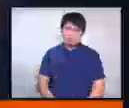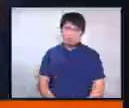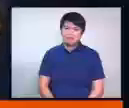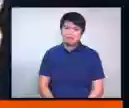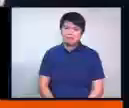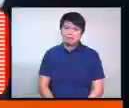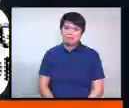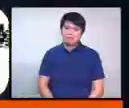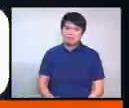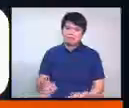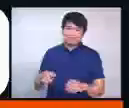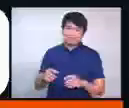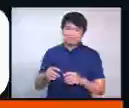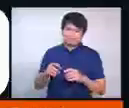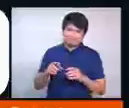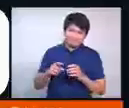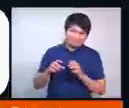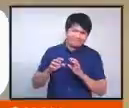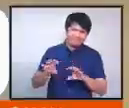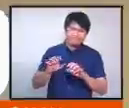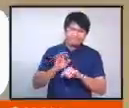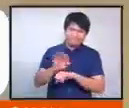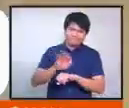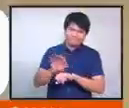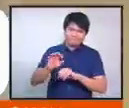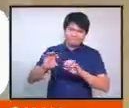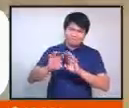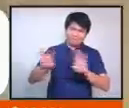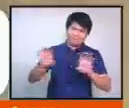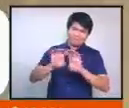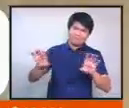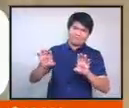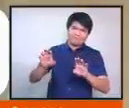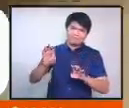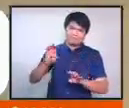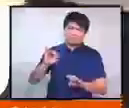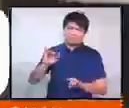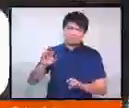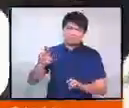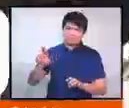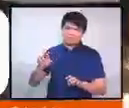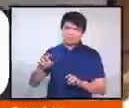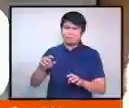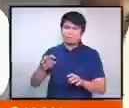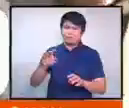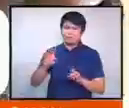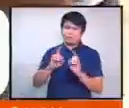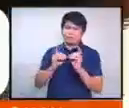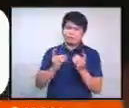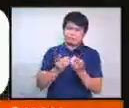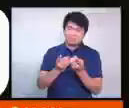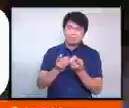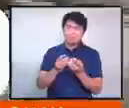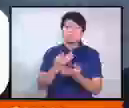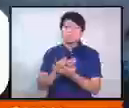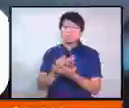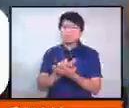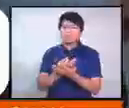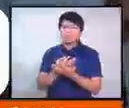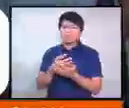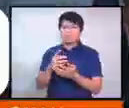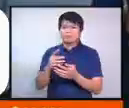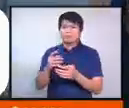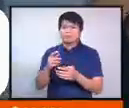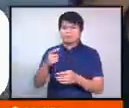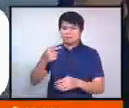Sa pilit ang binuksan ng mga taga-Department of Finance at Bureau of Internal Revenue ang 11 warehouse sa Giginto, Bulacan. Isa